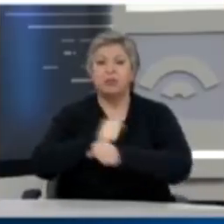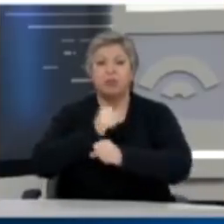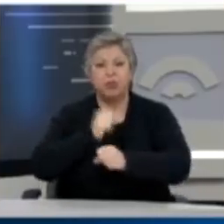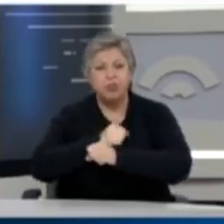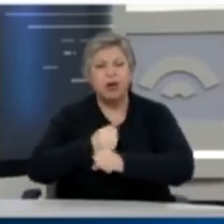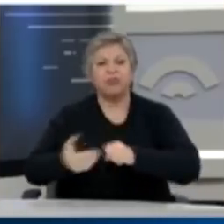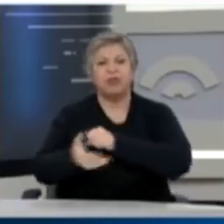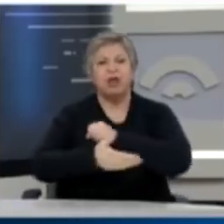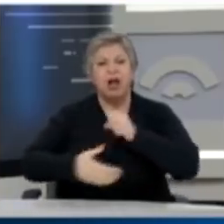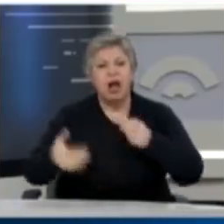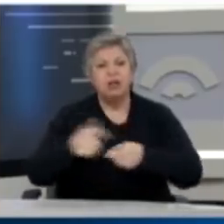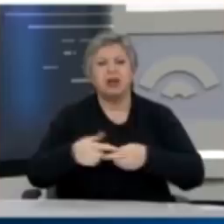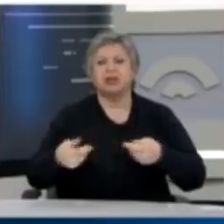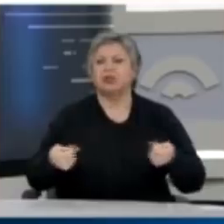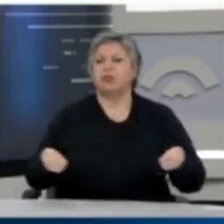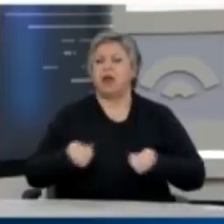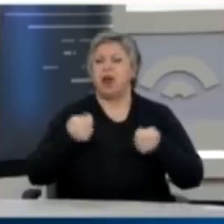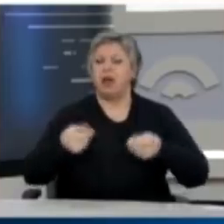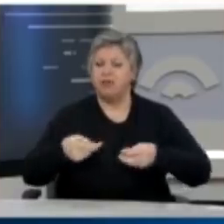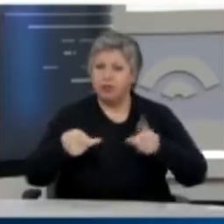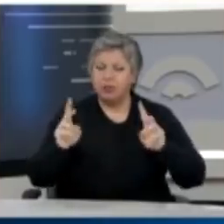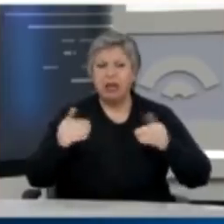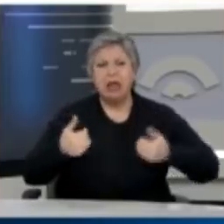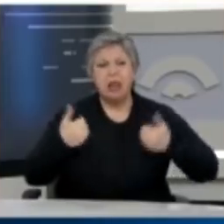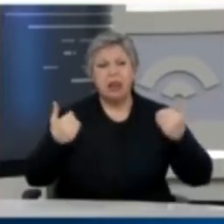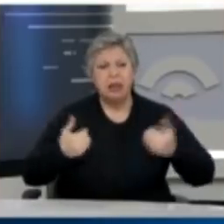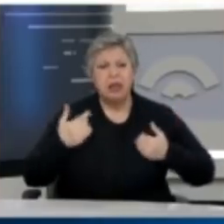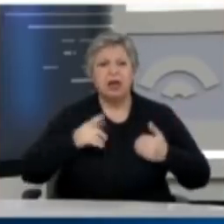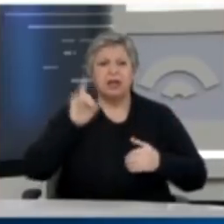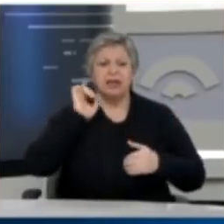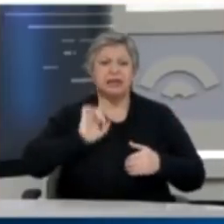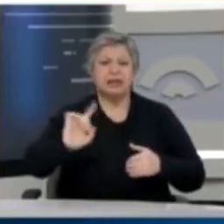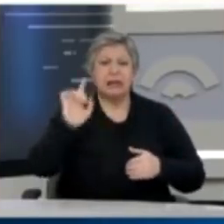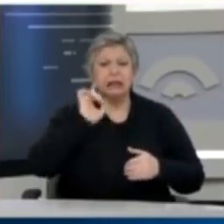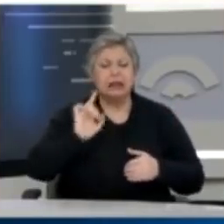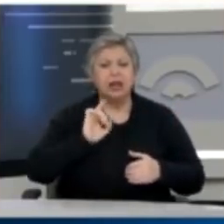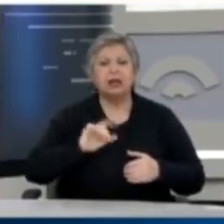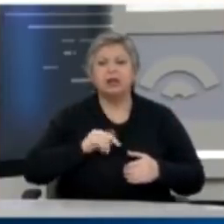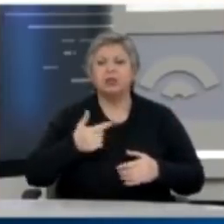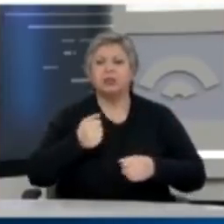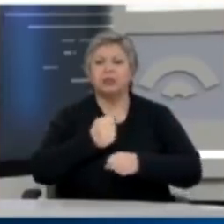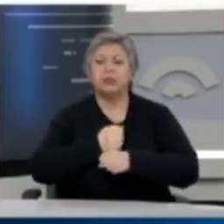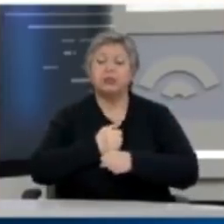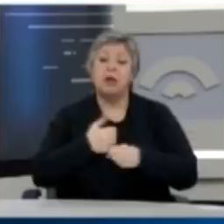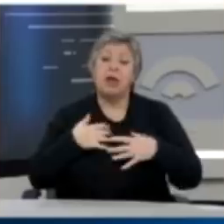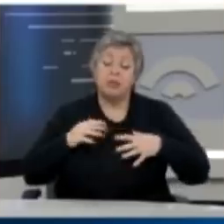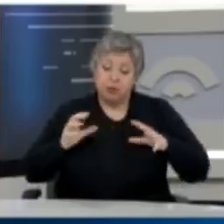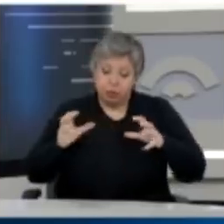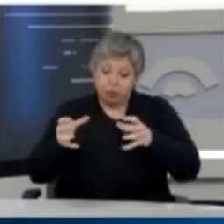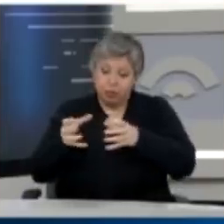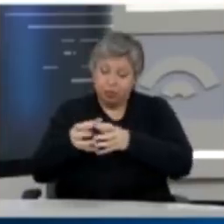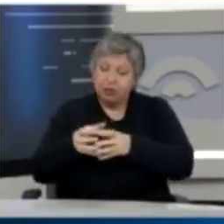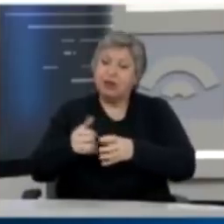οι αυτοαπασχολούμενοι της πόλης, οι νέοι και οι γυναίκες των εργατικών και λαϊκών στρωμάτων, πιστεύουμε ότι μπορούν